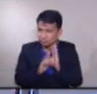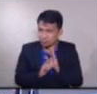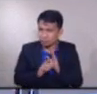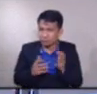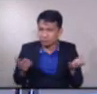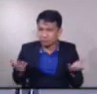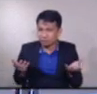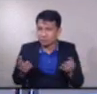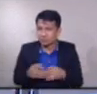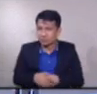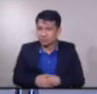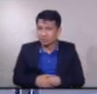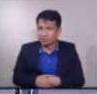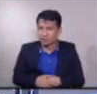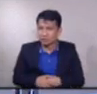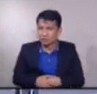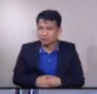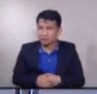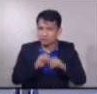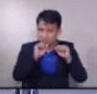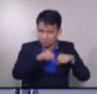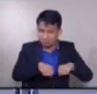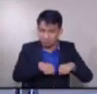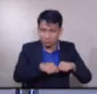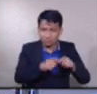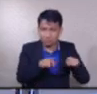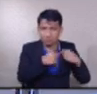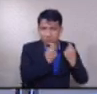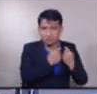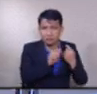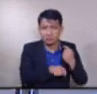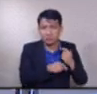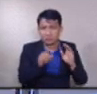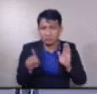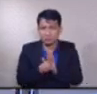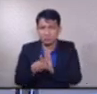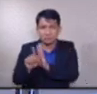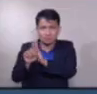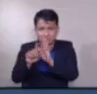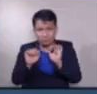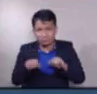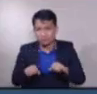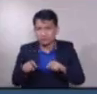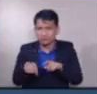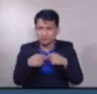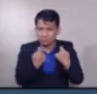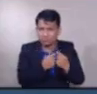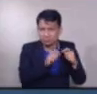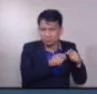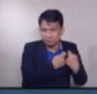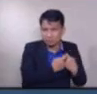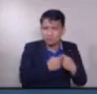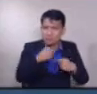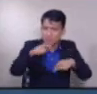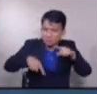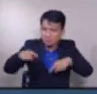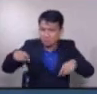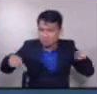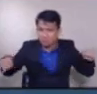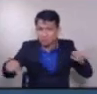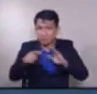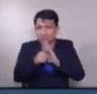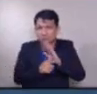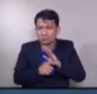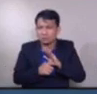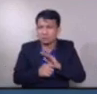naman kasama 'yan sa civil. Pero ngayon, meron namang mga tribo na bawal din 'yon. So 'yun nga tinatanong ko, 'di ba? Magkakaiba nga 'yung mga kaya